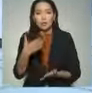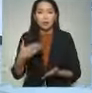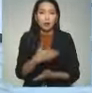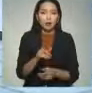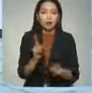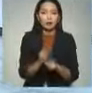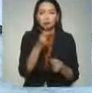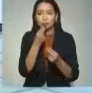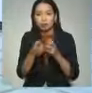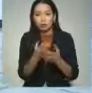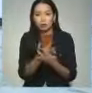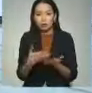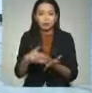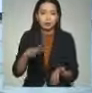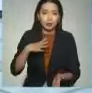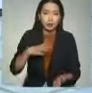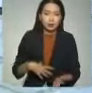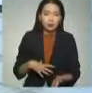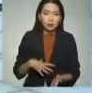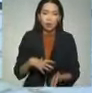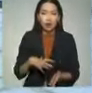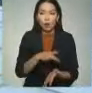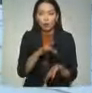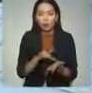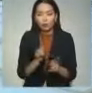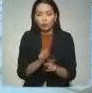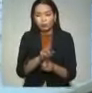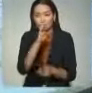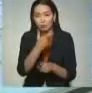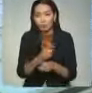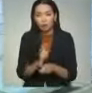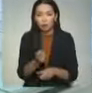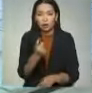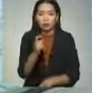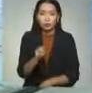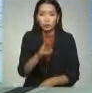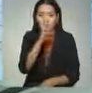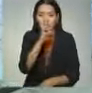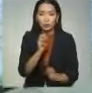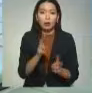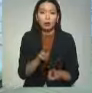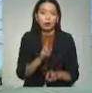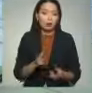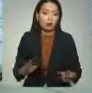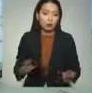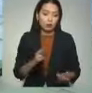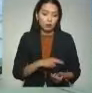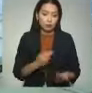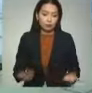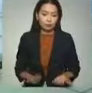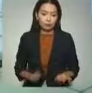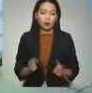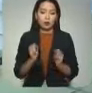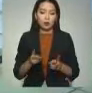сондай-ақ жеміс-жидектен бас тартуға мәжбүр. Өңірде жалақы да мардымсыз. 300 мың теңге айлық алатындар қалай өмір сүріп жатыр?